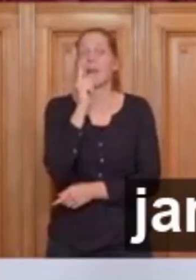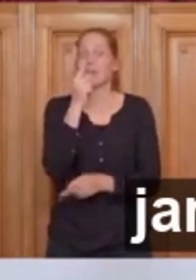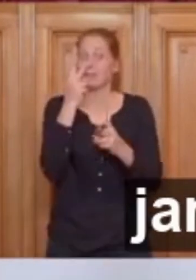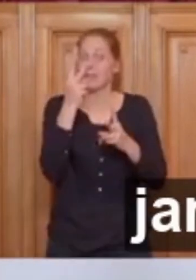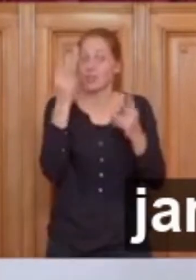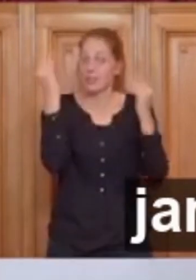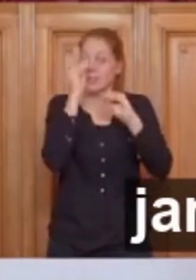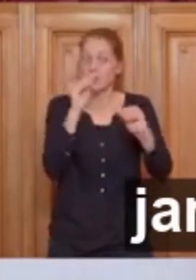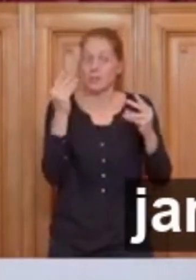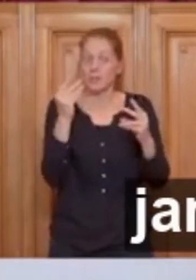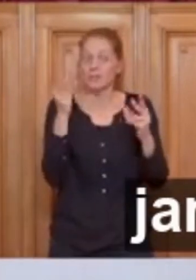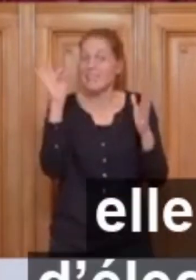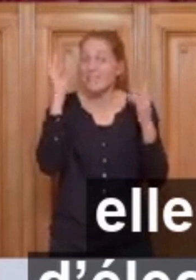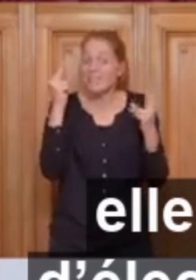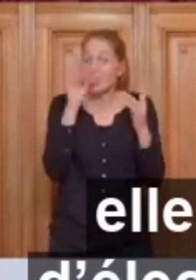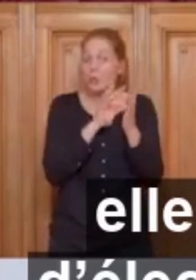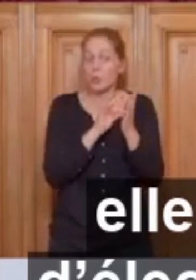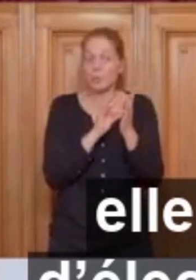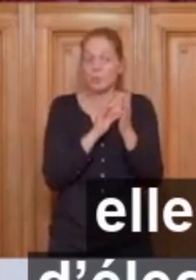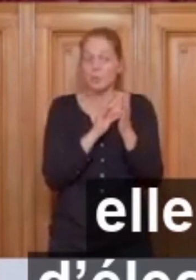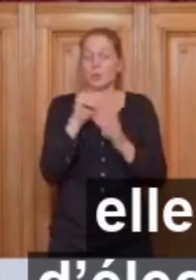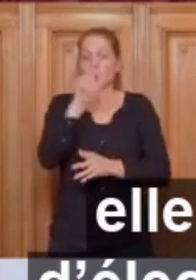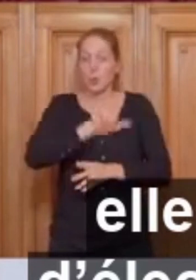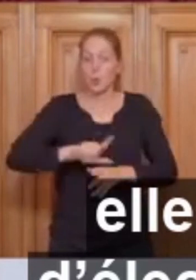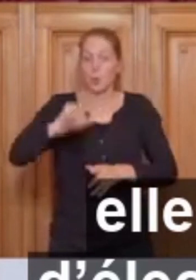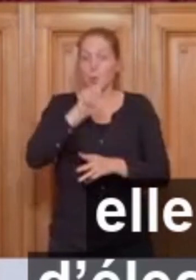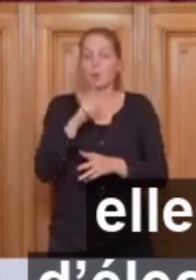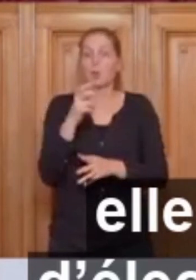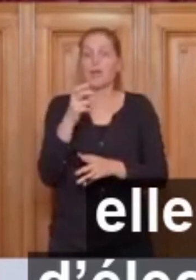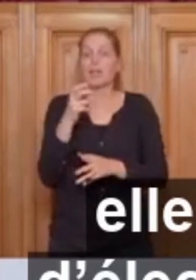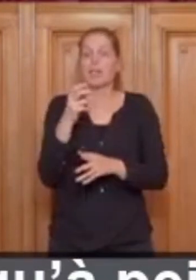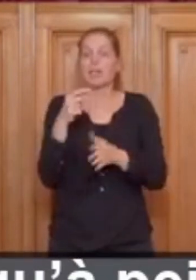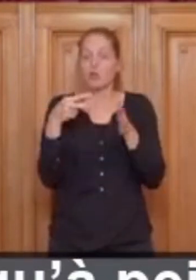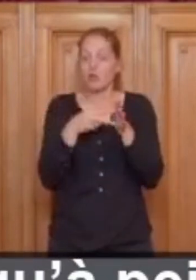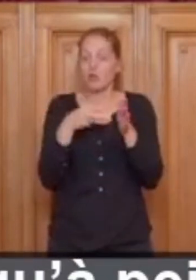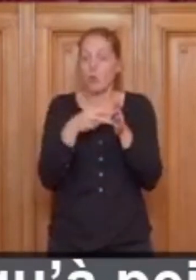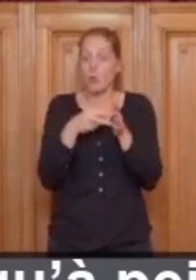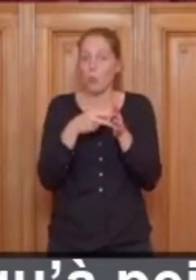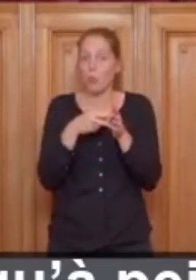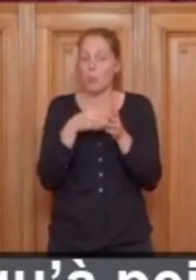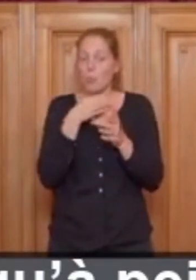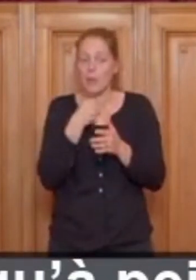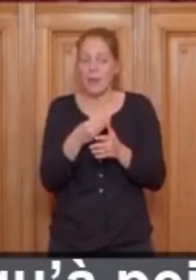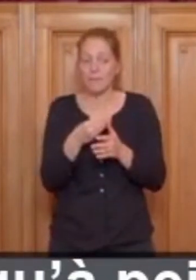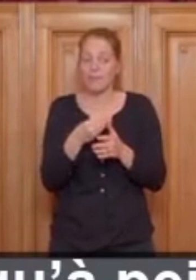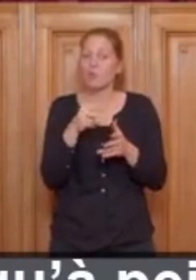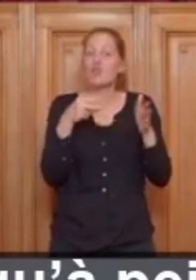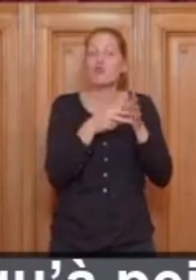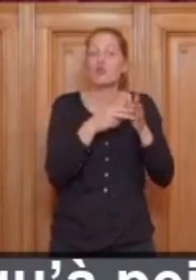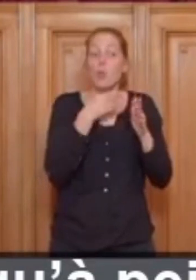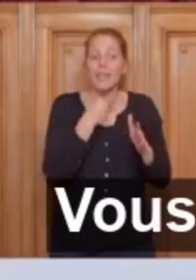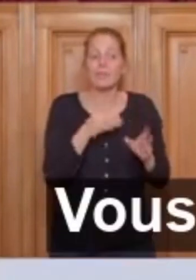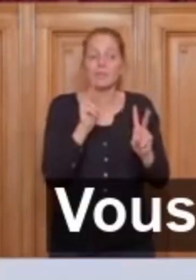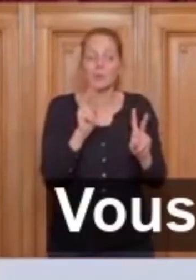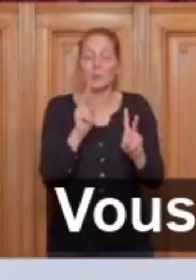und das geht dann in Diskussionen, die gesagt, sie deckt den Lützebäuer Strombedarf. Strombedarf mal nicht einer Form von Energie, nehmen zu